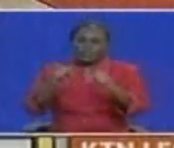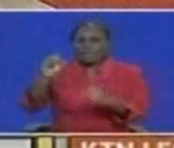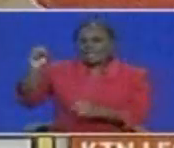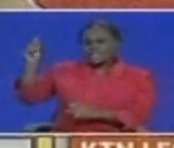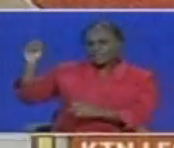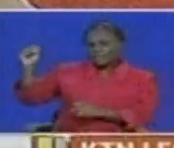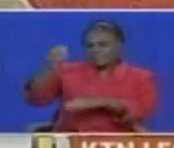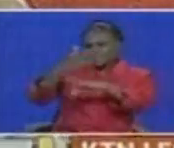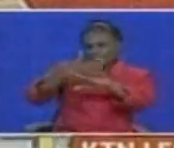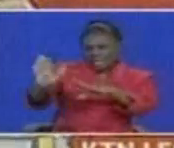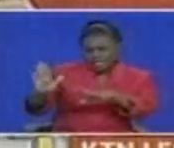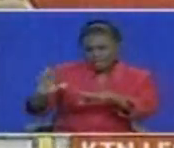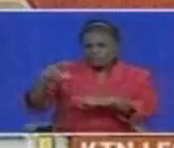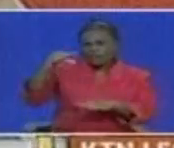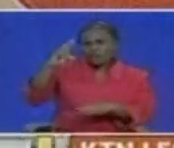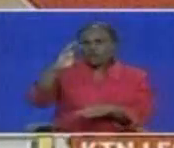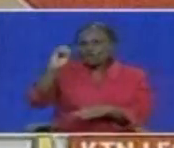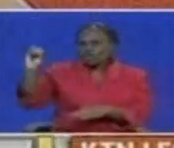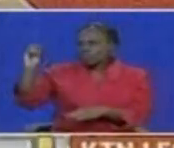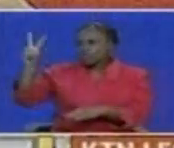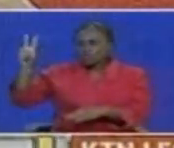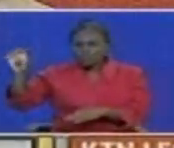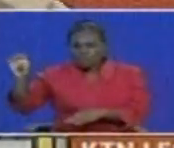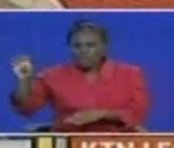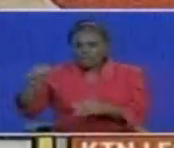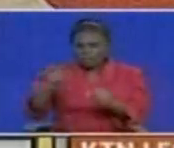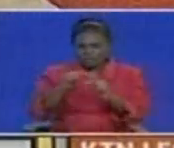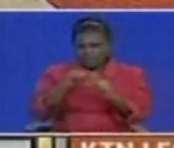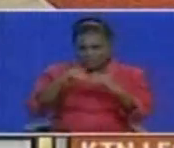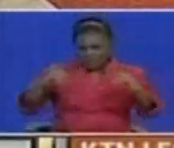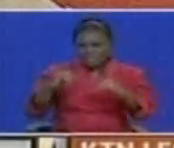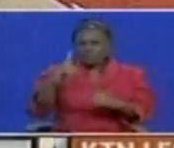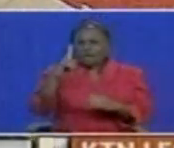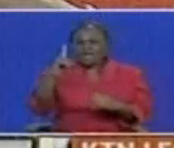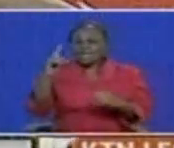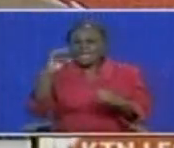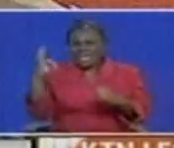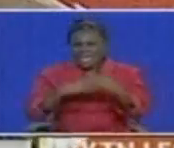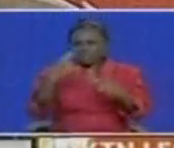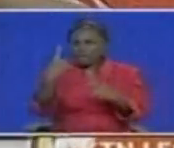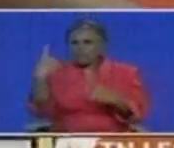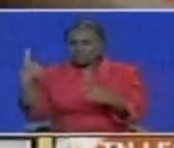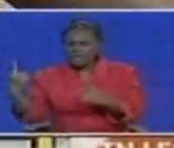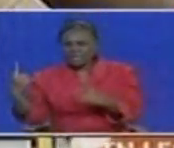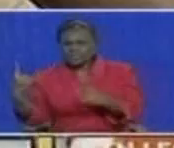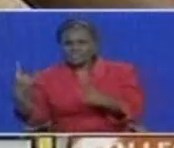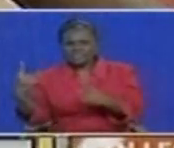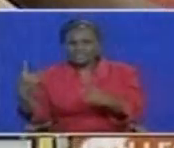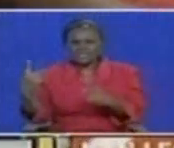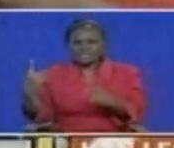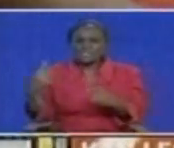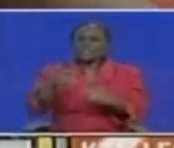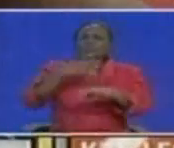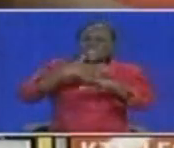unatuma ujumbe mfupi Groove 1A, Groove Space 1A, send to 811 2 bob 2, unaweza send as many